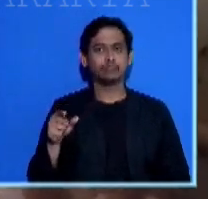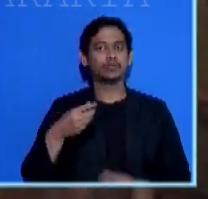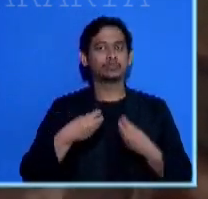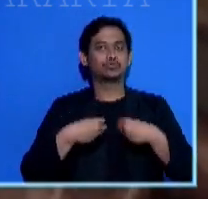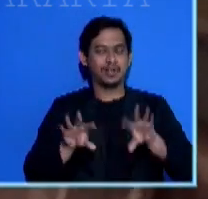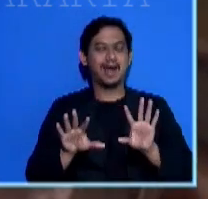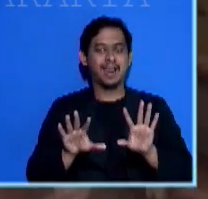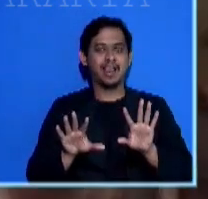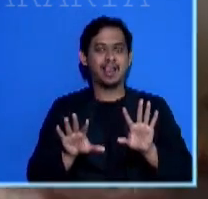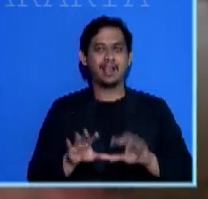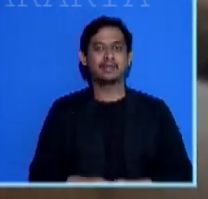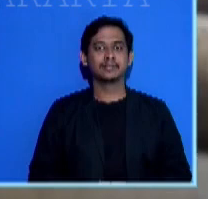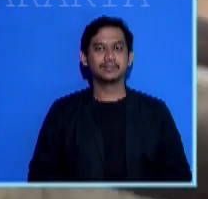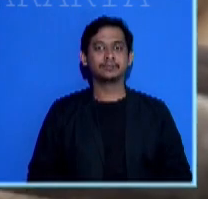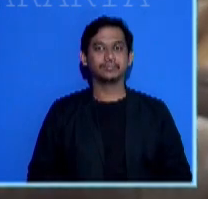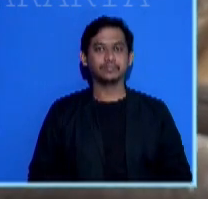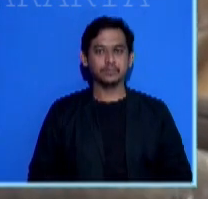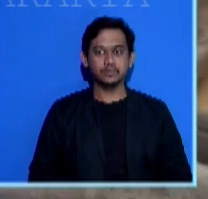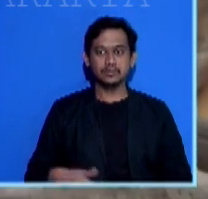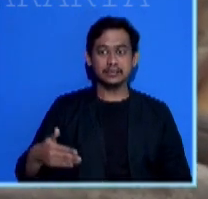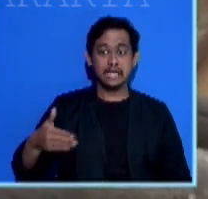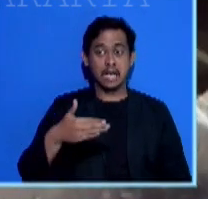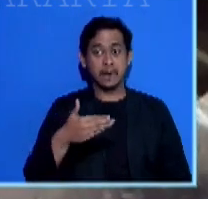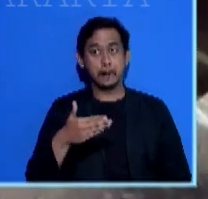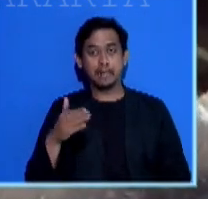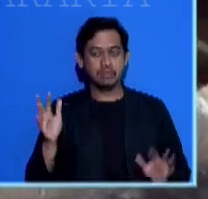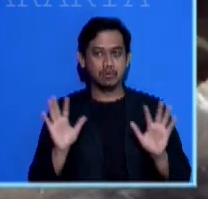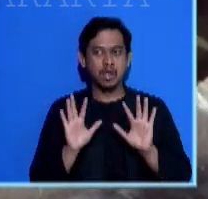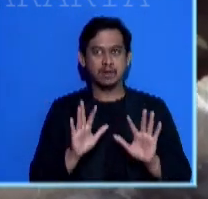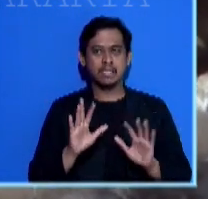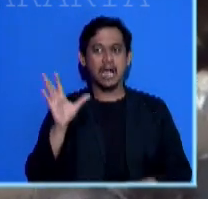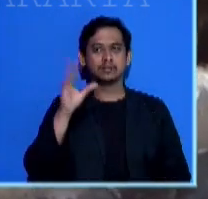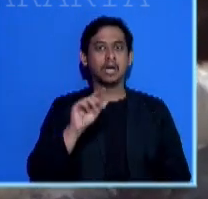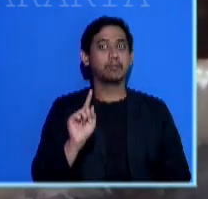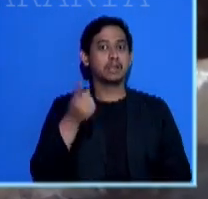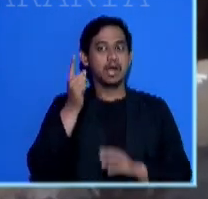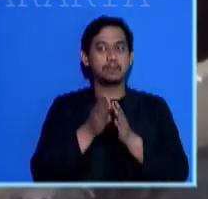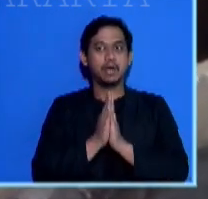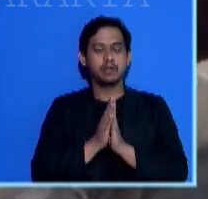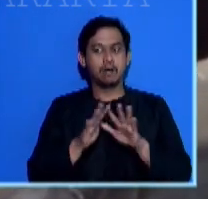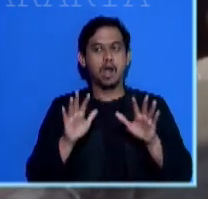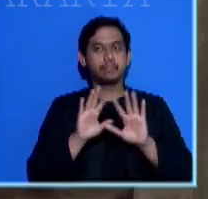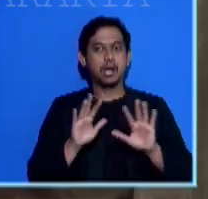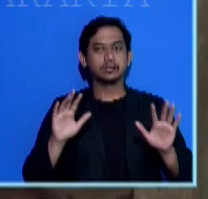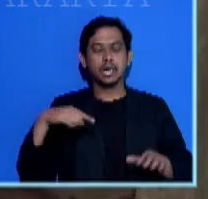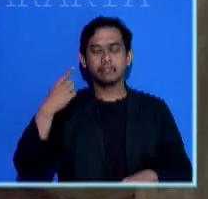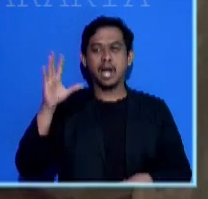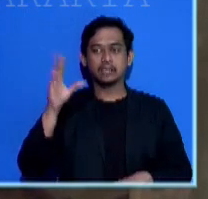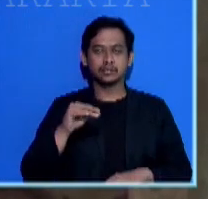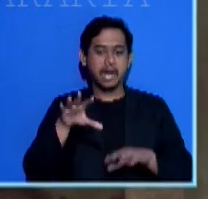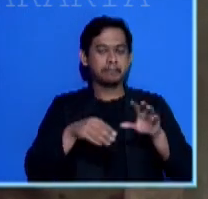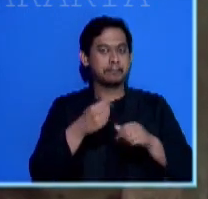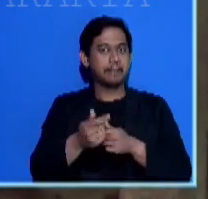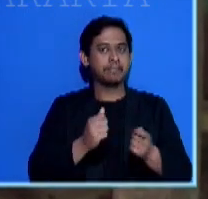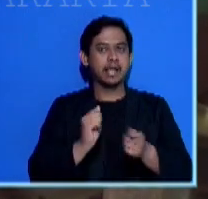penjual pasar ikan mulai ramai pembeli Sejak hari pertama lebaran setiap hari banyak wisatawan dan pemudik datang untuk berbelanja